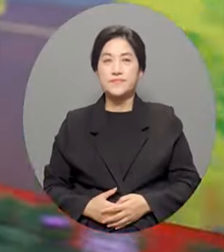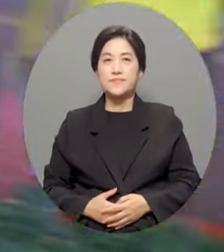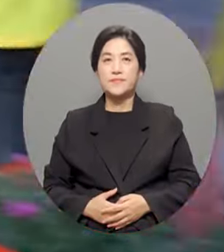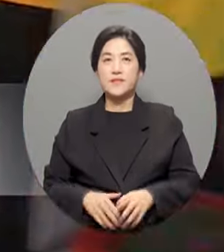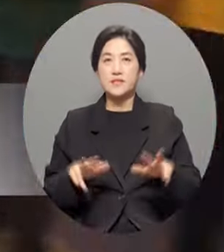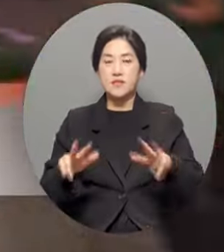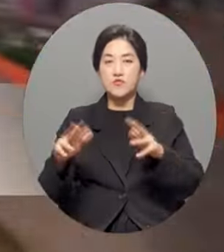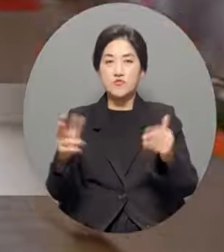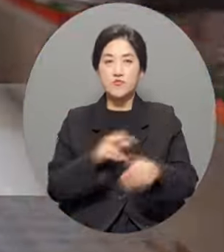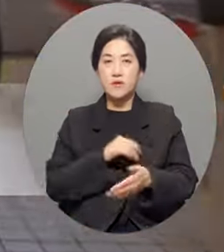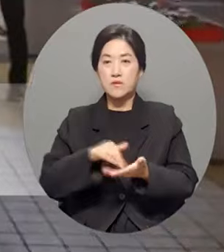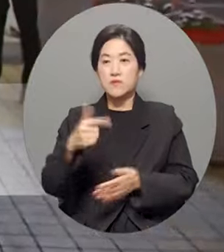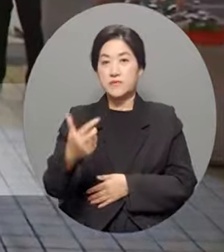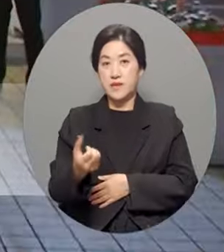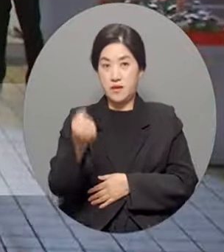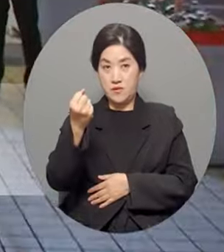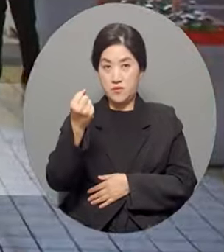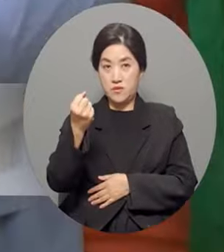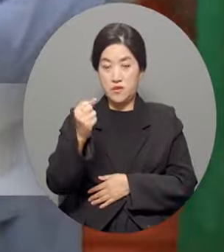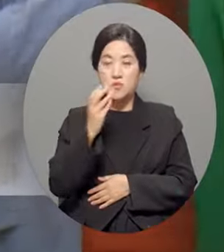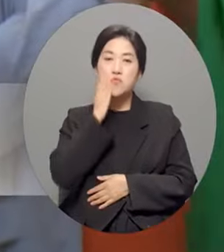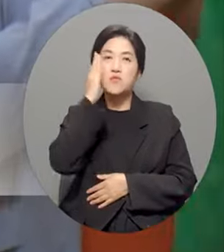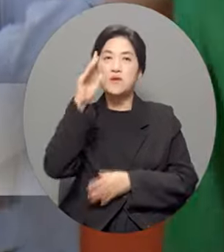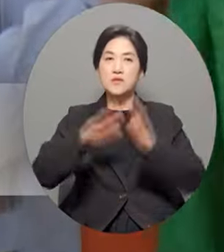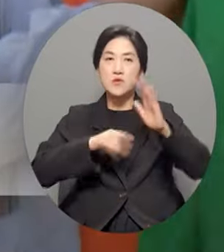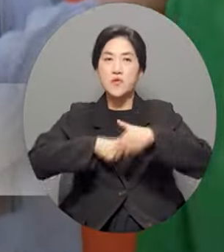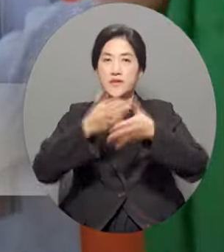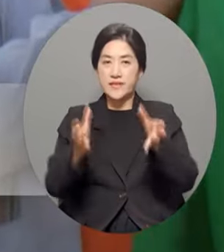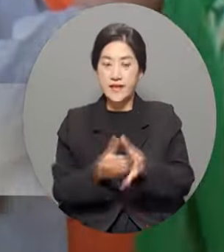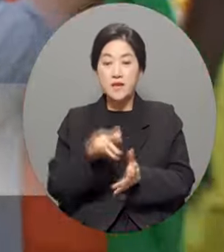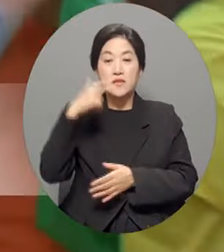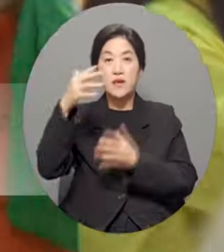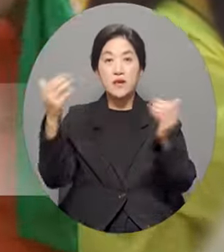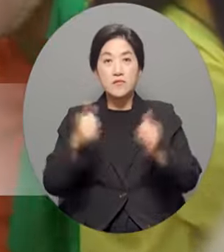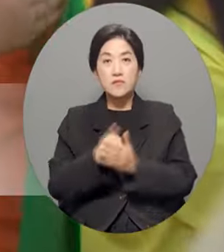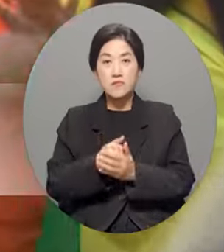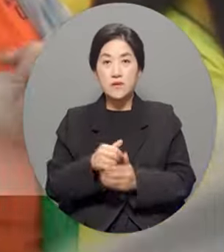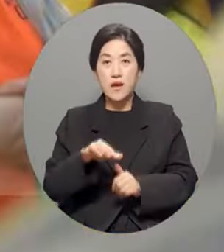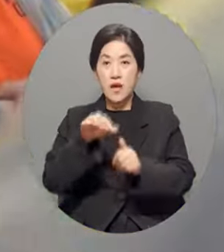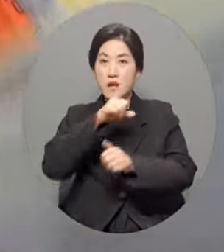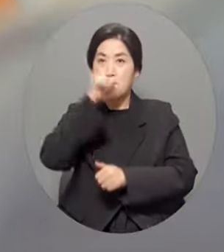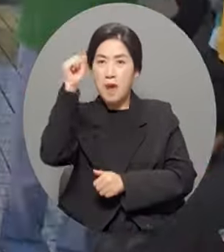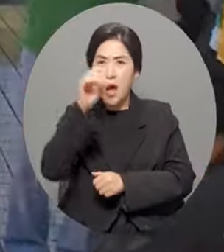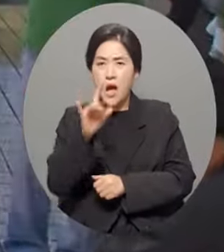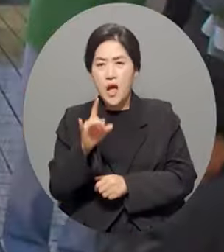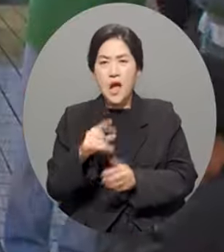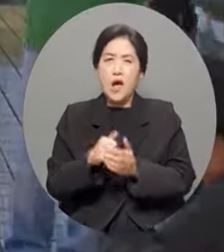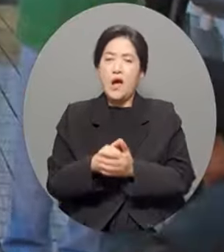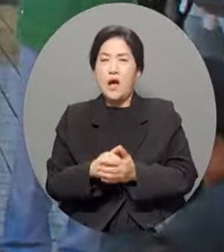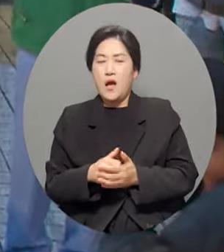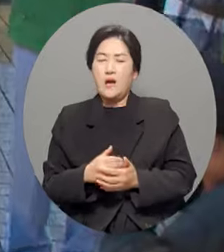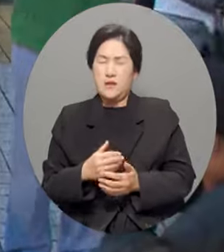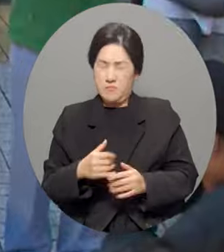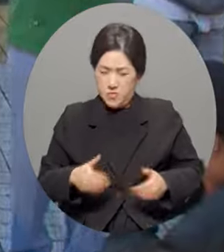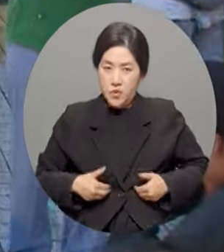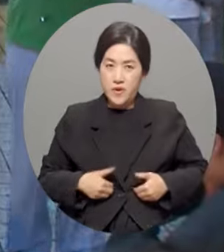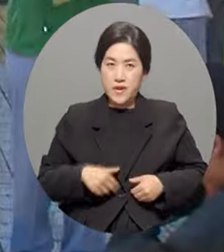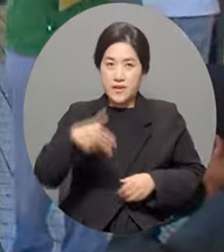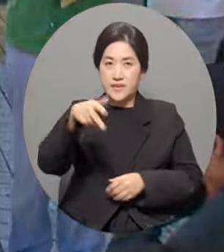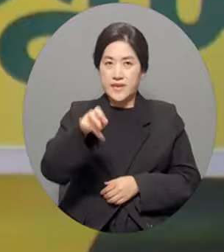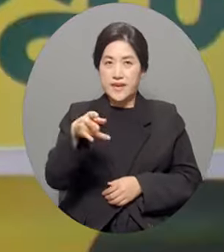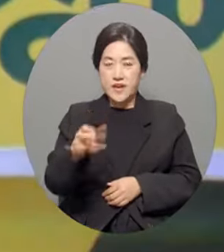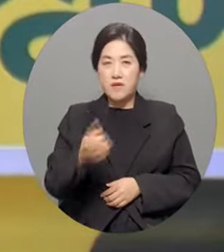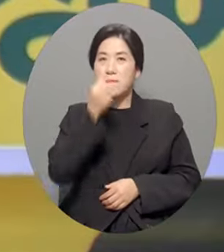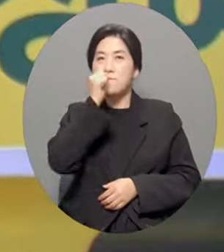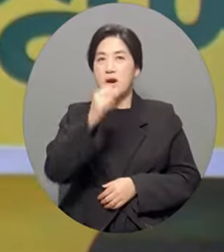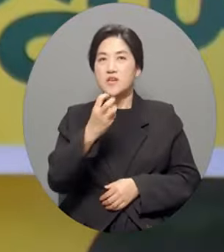현재 국회의원 6명을 가지고 있는 녹색정의당은 다음 국회에 진출시킬 의원 1명이 절박합니다. 장혜영 후보가 출마한 서울